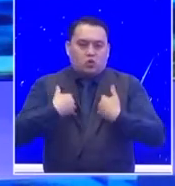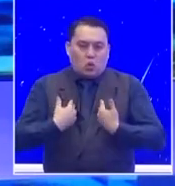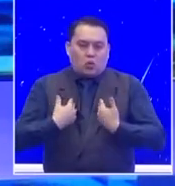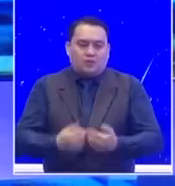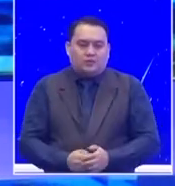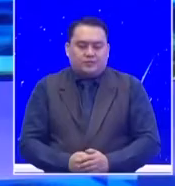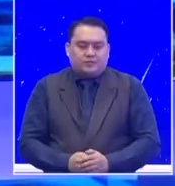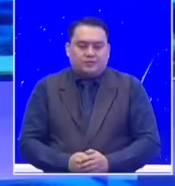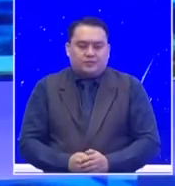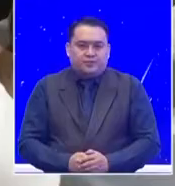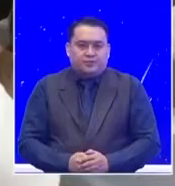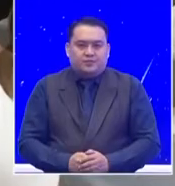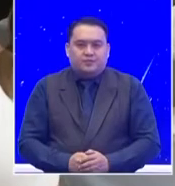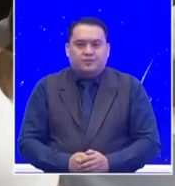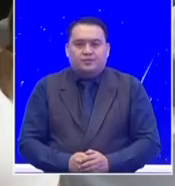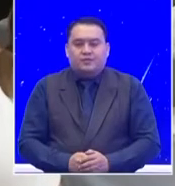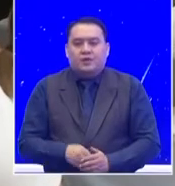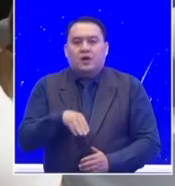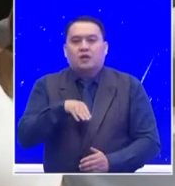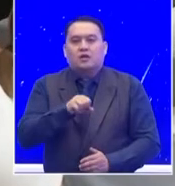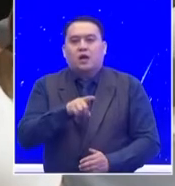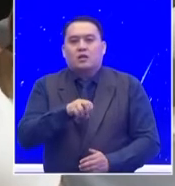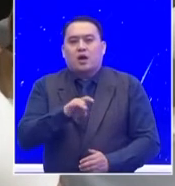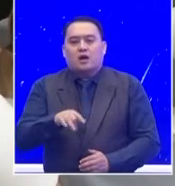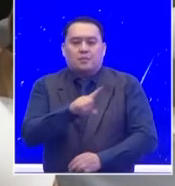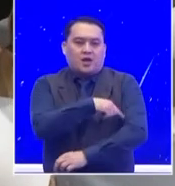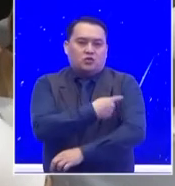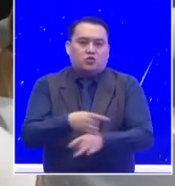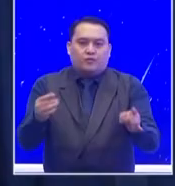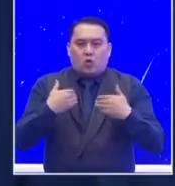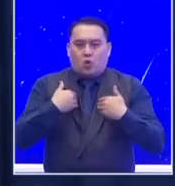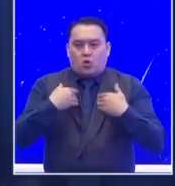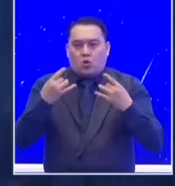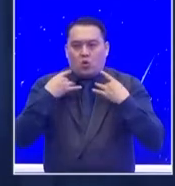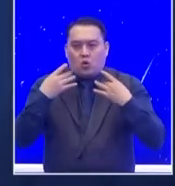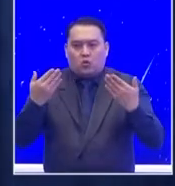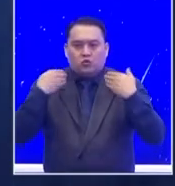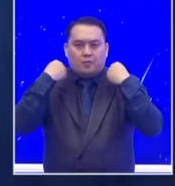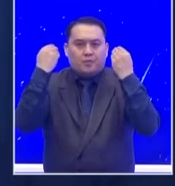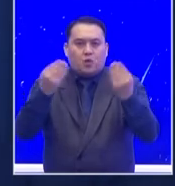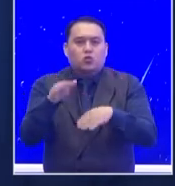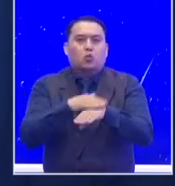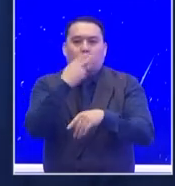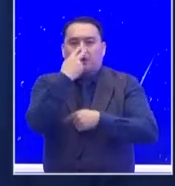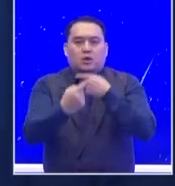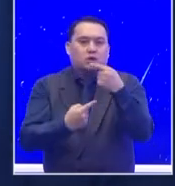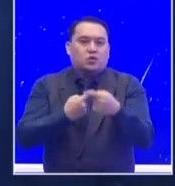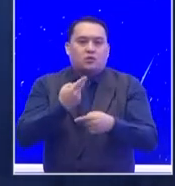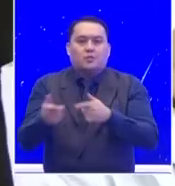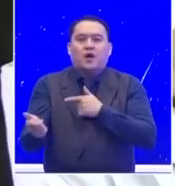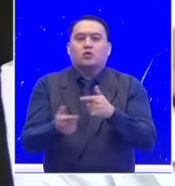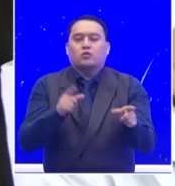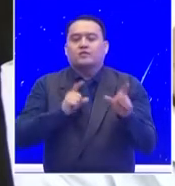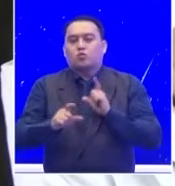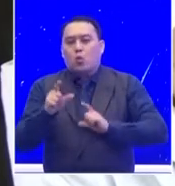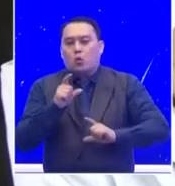«Дариға Жүрек». В Талгарском медицинском колледже празднование дня рождения поэта стало уже доброй традицией. Подготовились